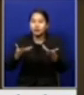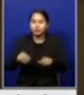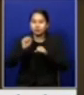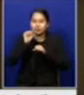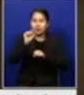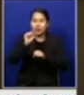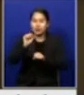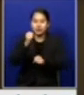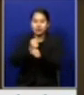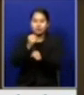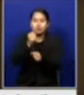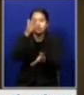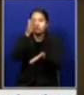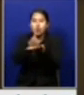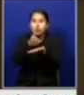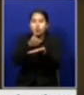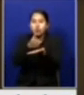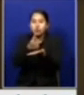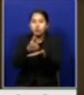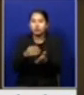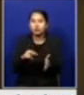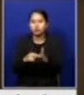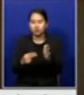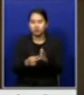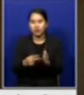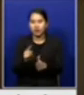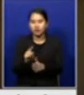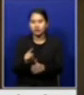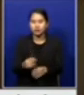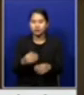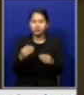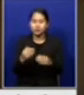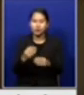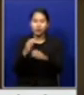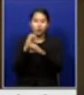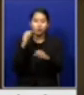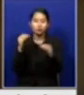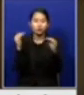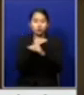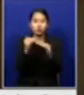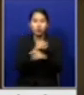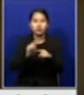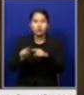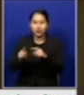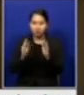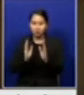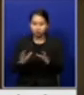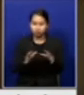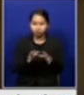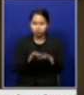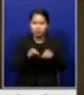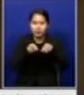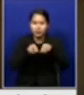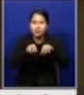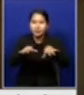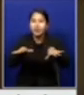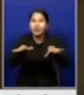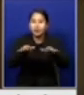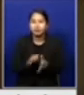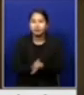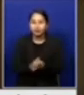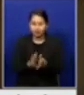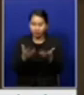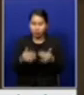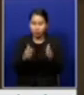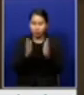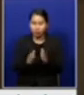ลาดหรือขนส่งหมอชิดเต็มเป็นแสนแสนคนก็กระจายออกไป กระจายไปเราก็เหมือนขี่ช้างตับตะ